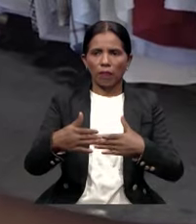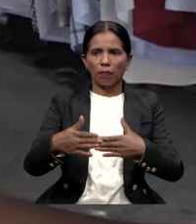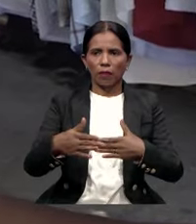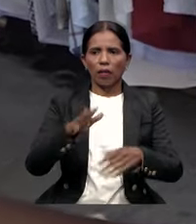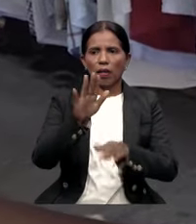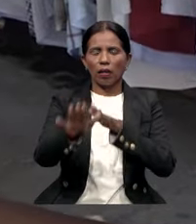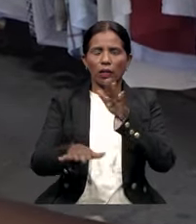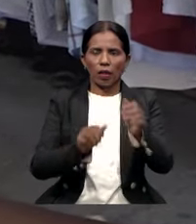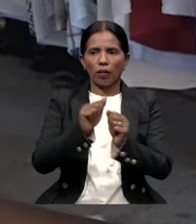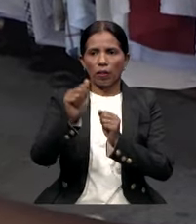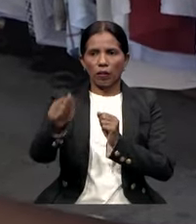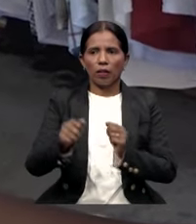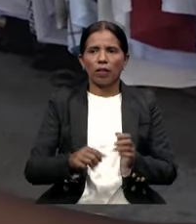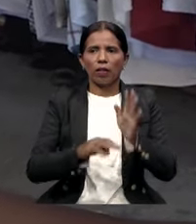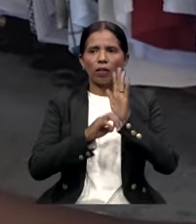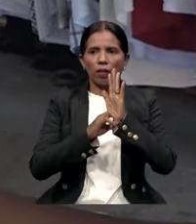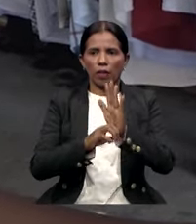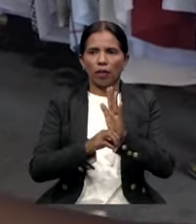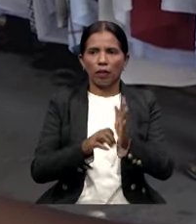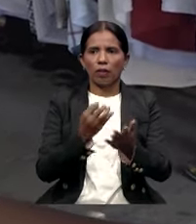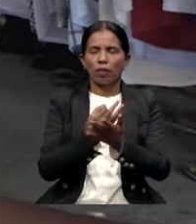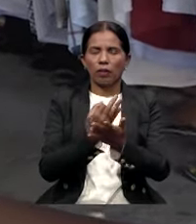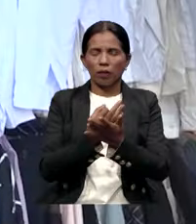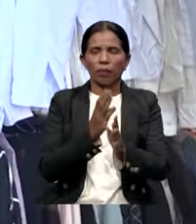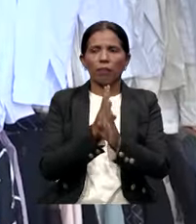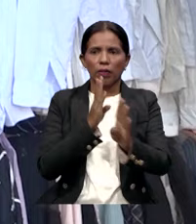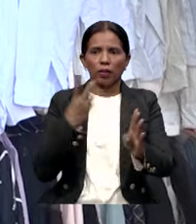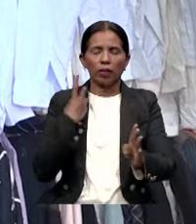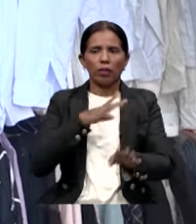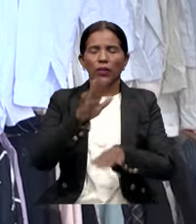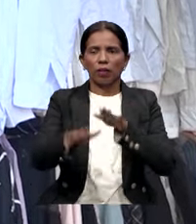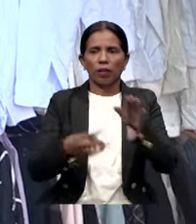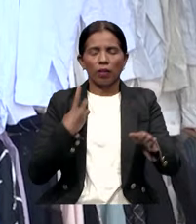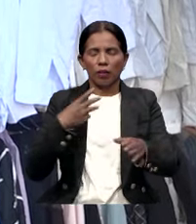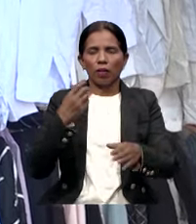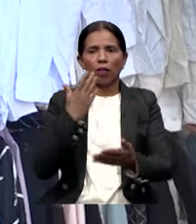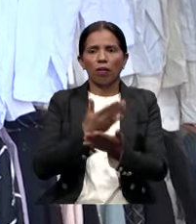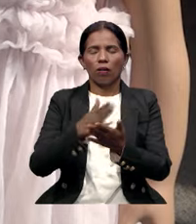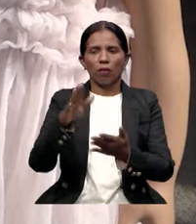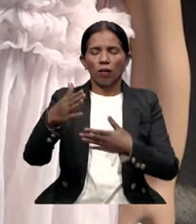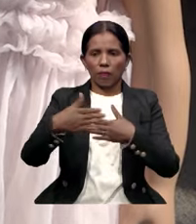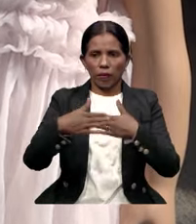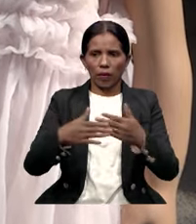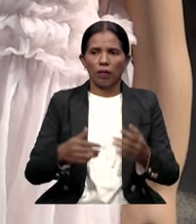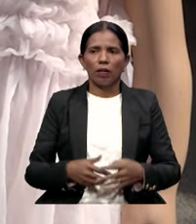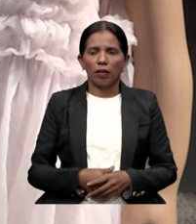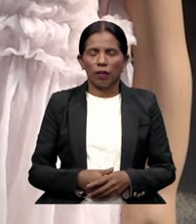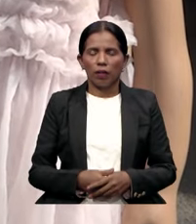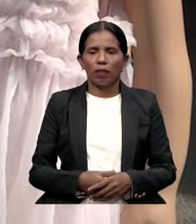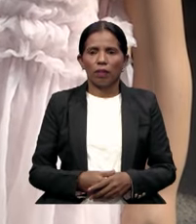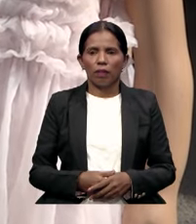mas hasa izem prestriata osam bemunian dukun sita laudok dekli to hola besi iha be hasa bayar lana